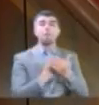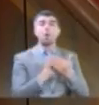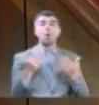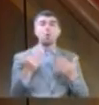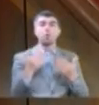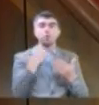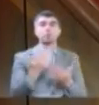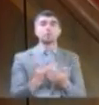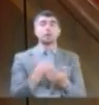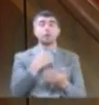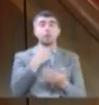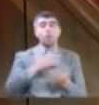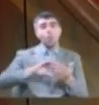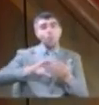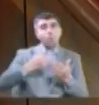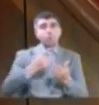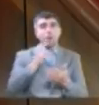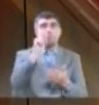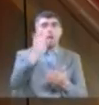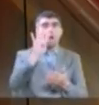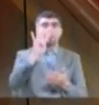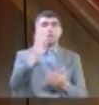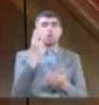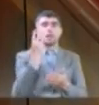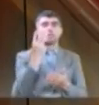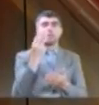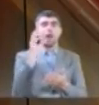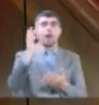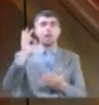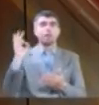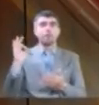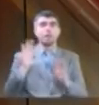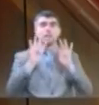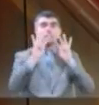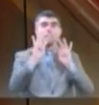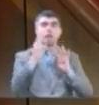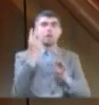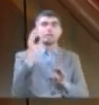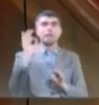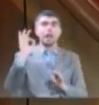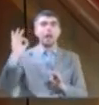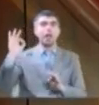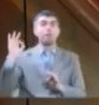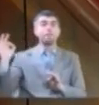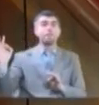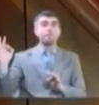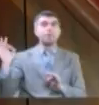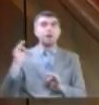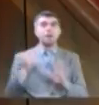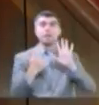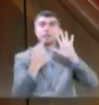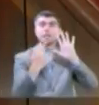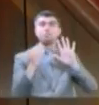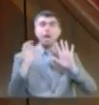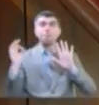كثير، الوتيرة عدد الممنوحين كانت 135,000، الآن 330,000. الميزانية كانت